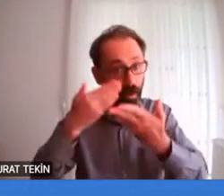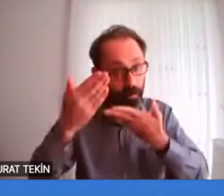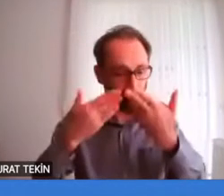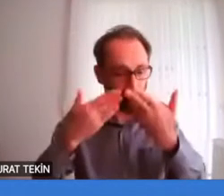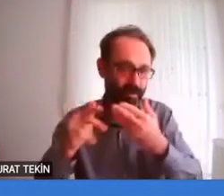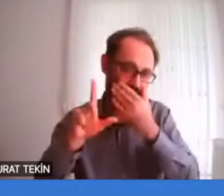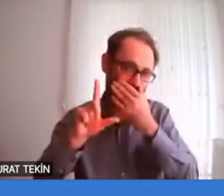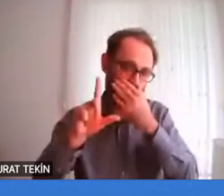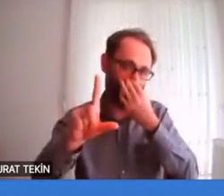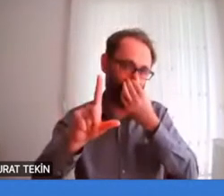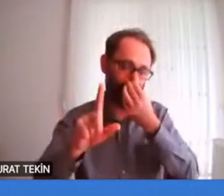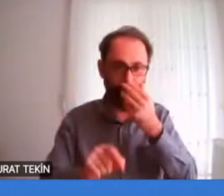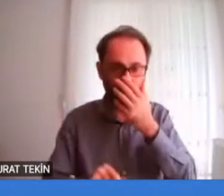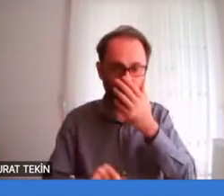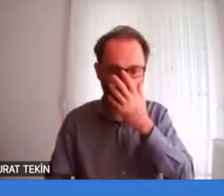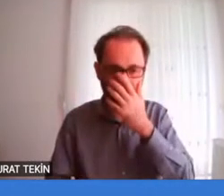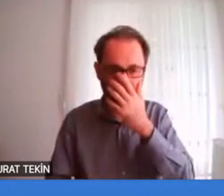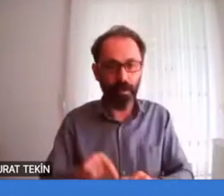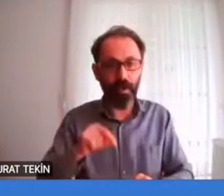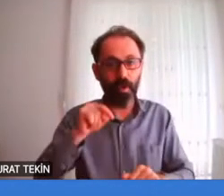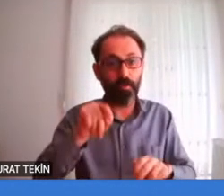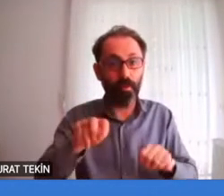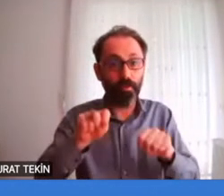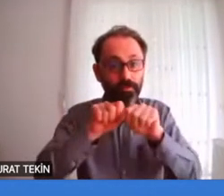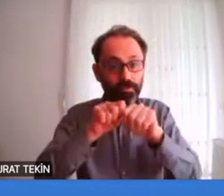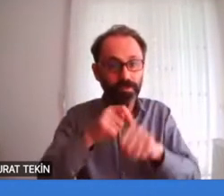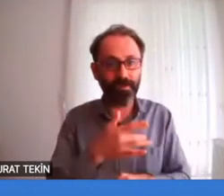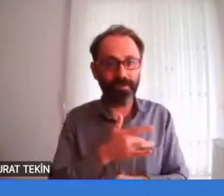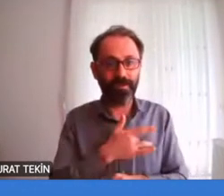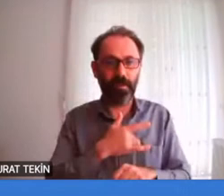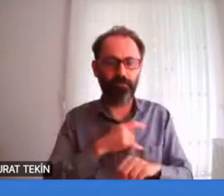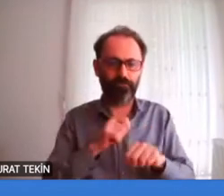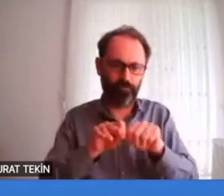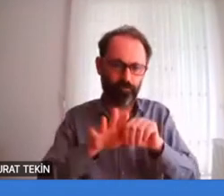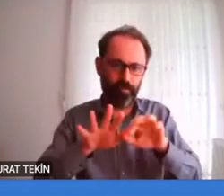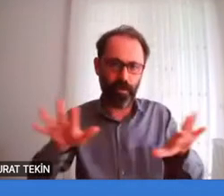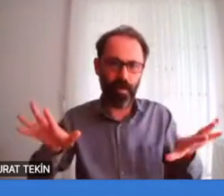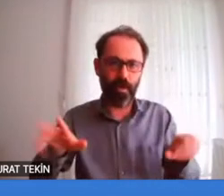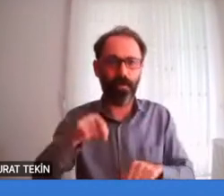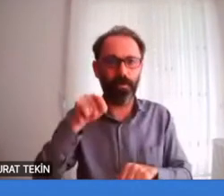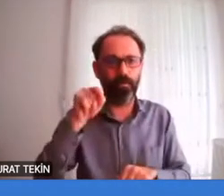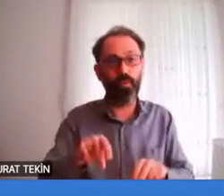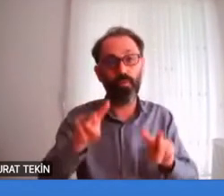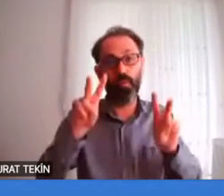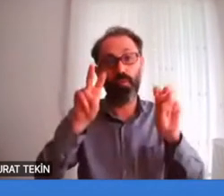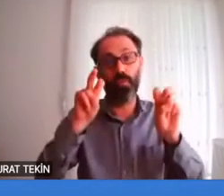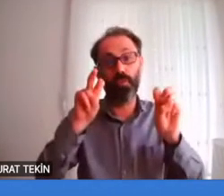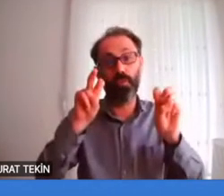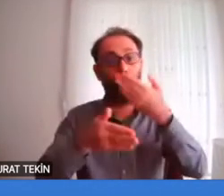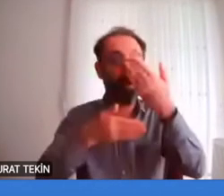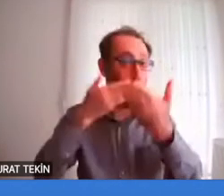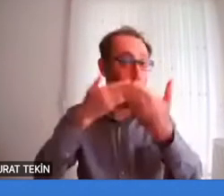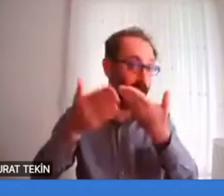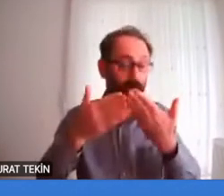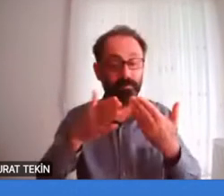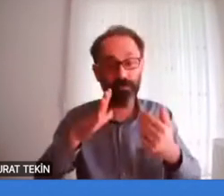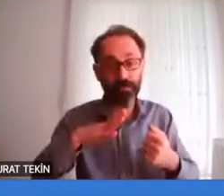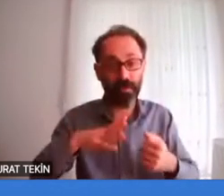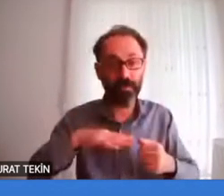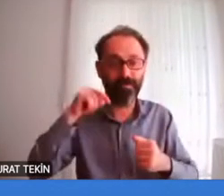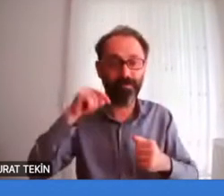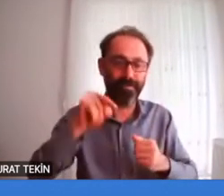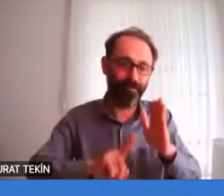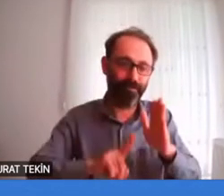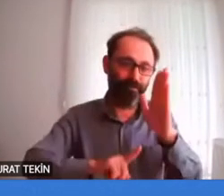anlamda aslında bu yayını da ben o gözle görmüştüm. İşin doğrusu bir başarı hikayesi var. Sadece